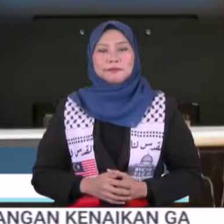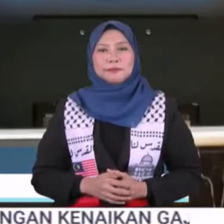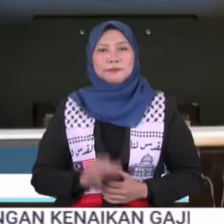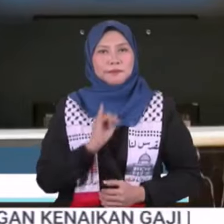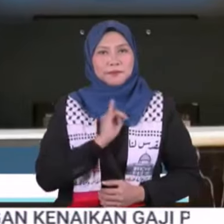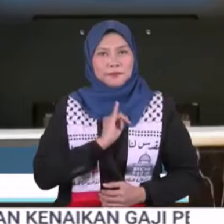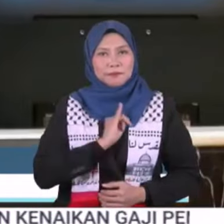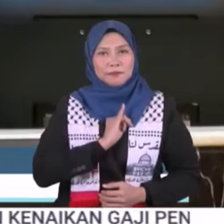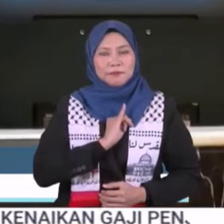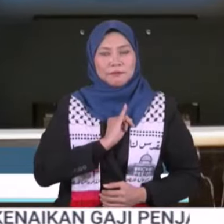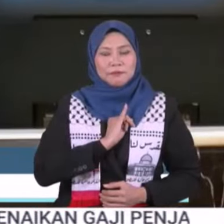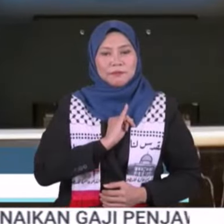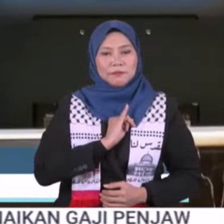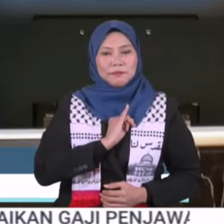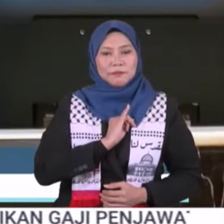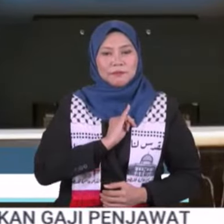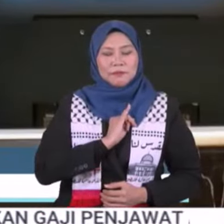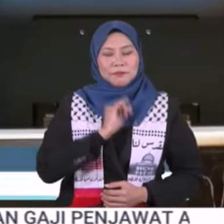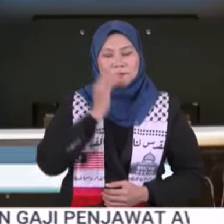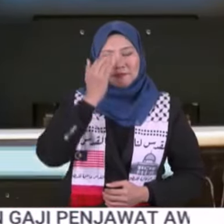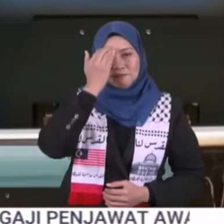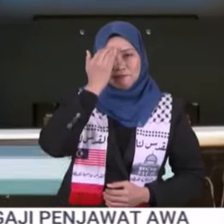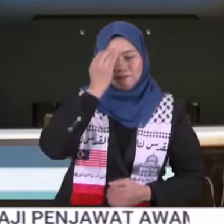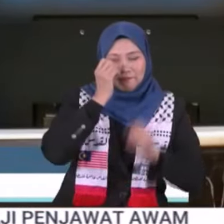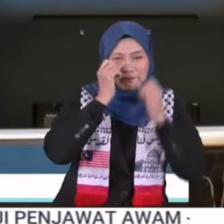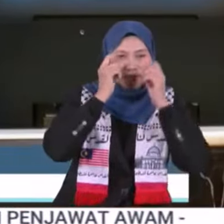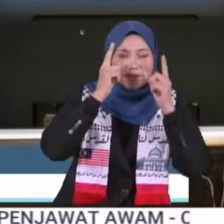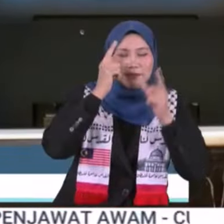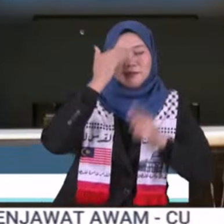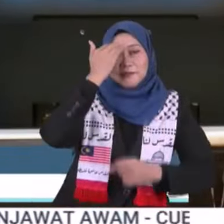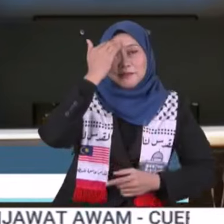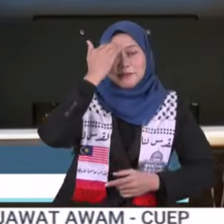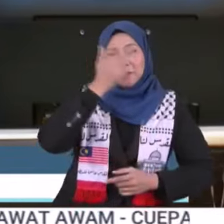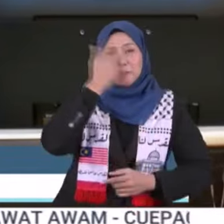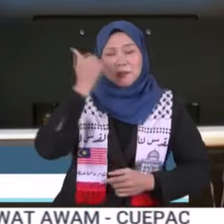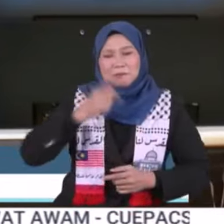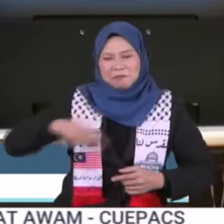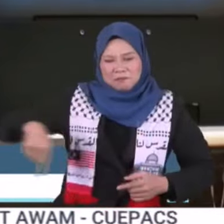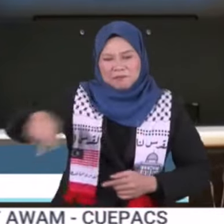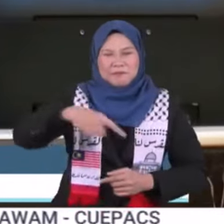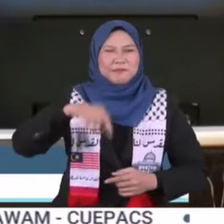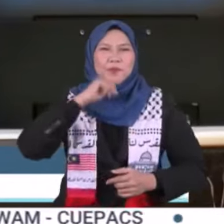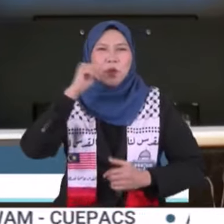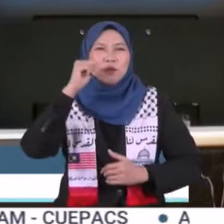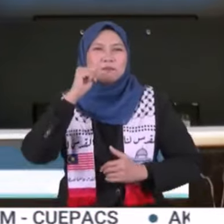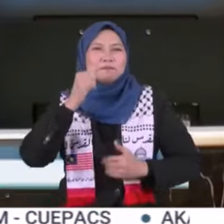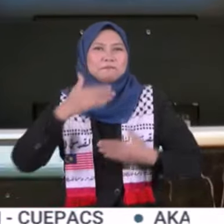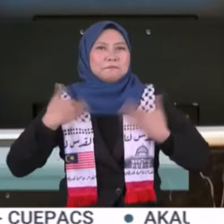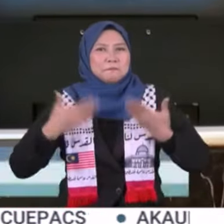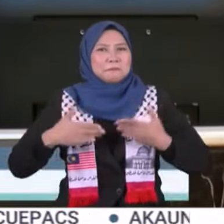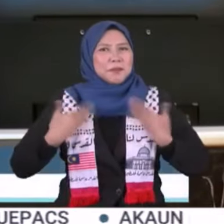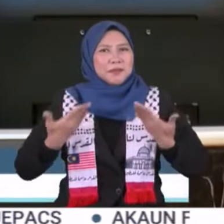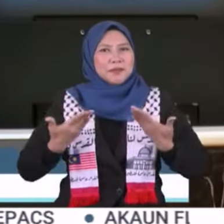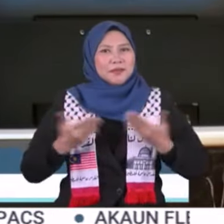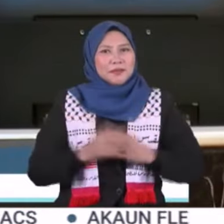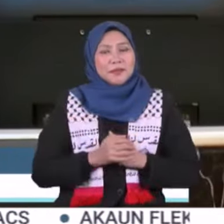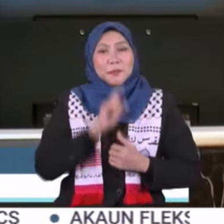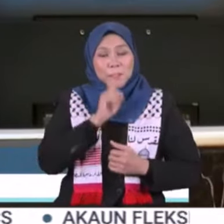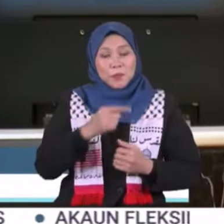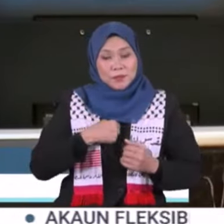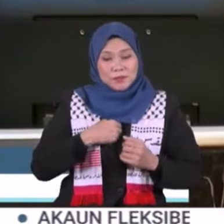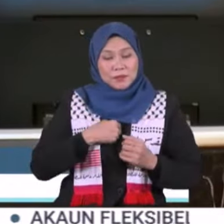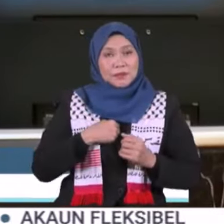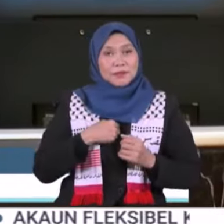Saya sedar dan insaf bahawa ramai yang tidak senang dengan kehadiran